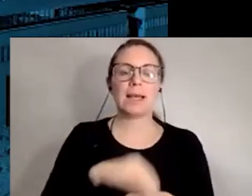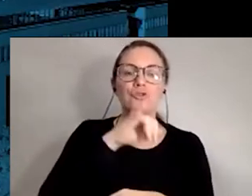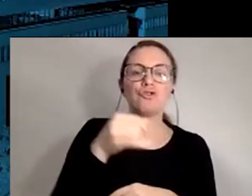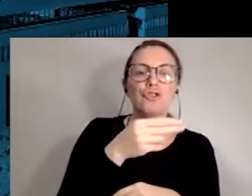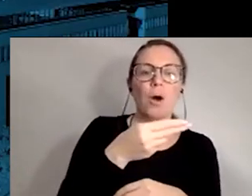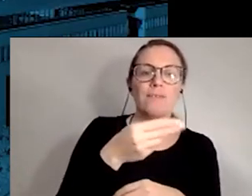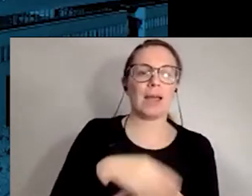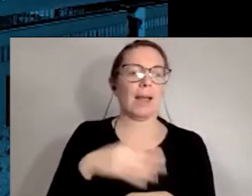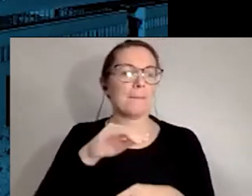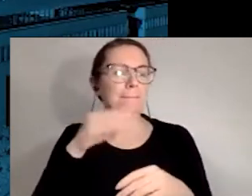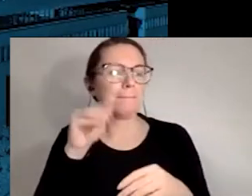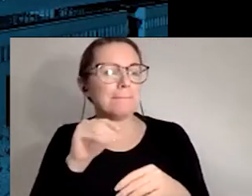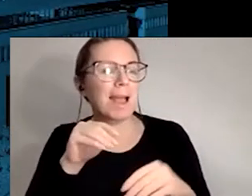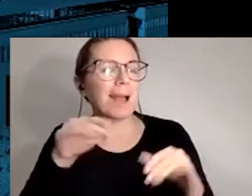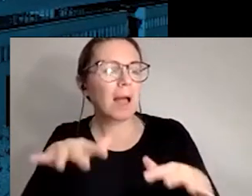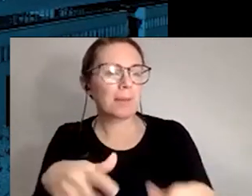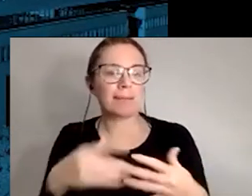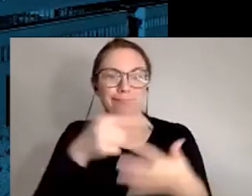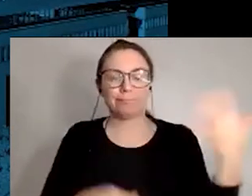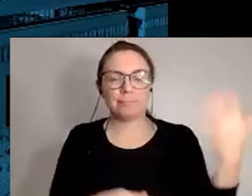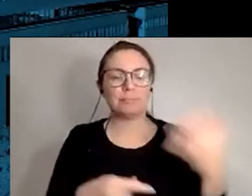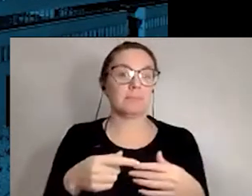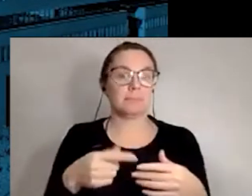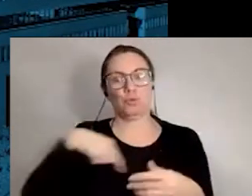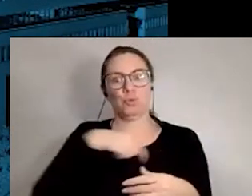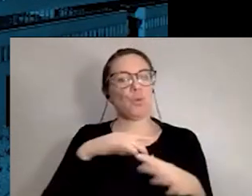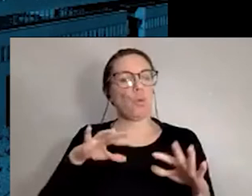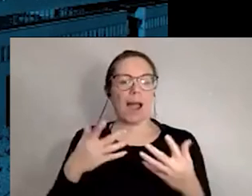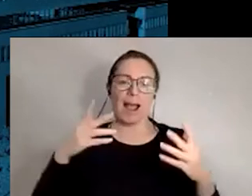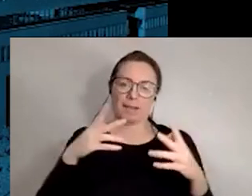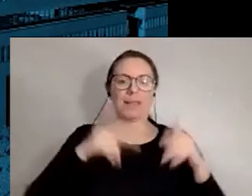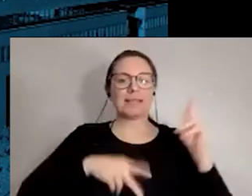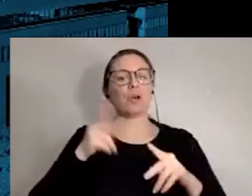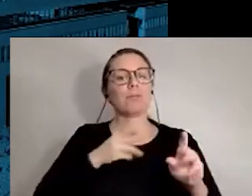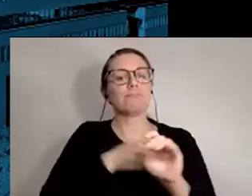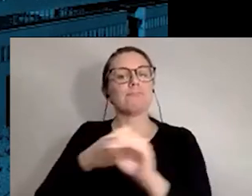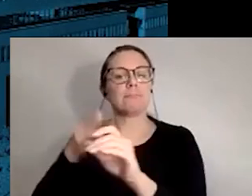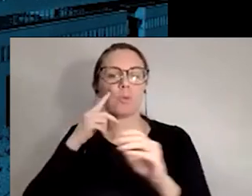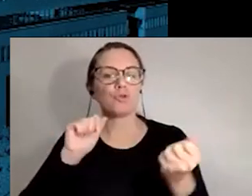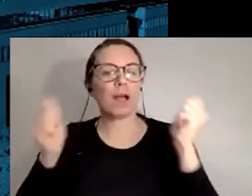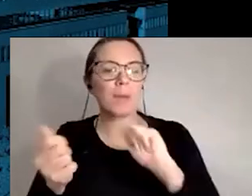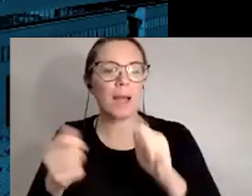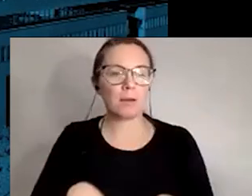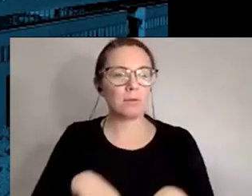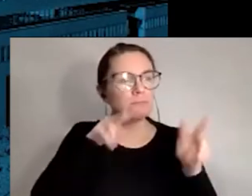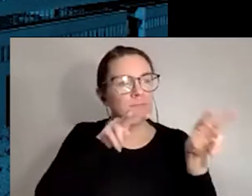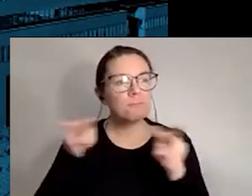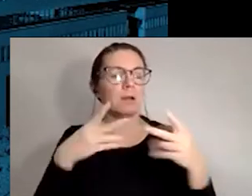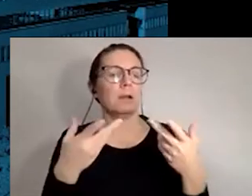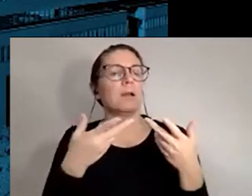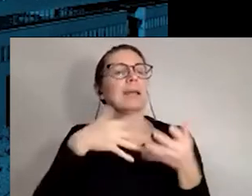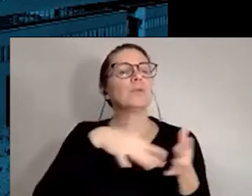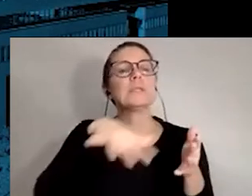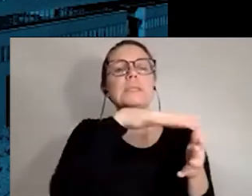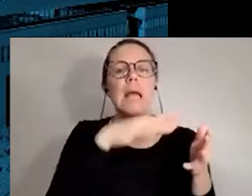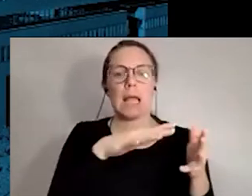et bien d'autres, on forme des agents du changement. On outille le corps étudiant par des stratégies d'action et d'émancipation